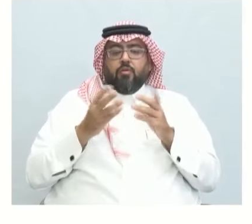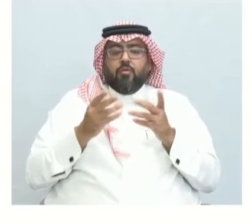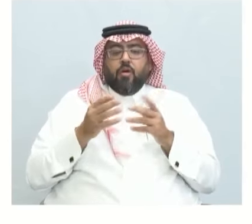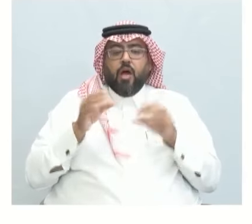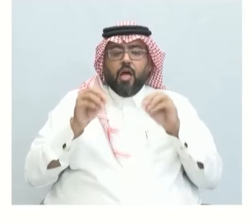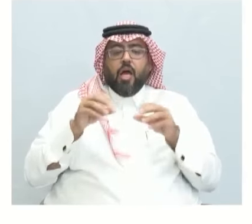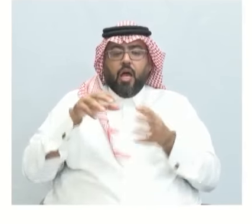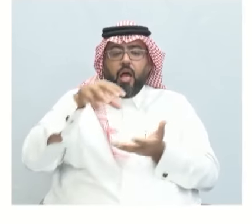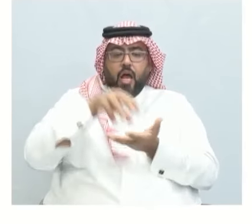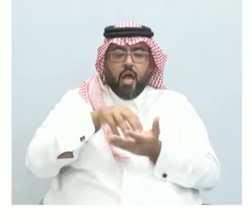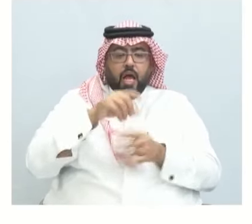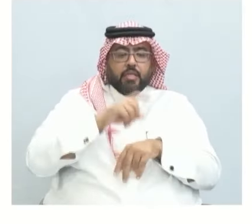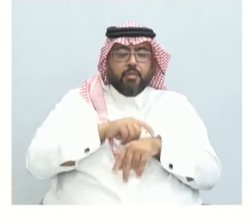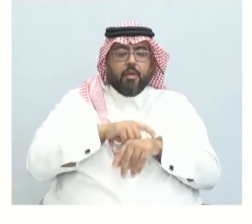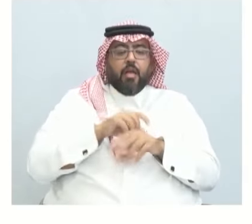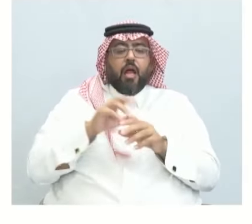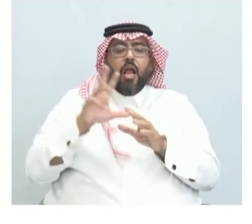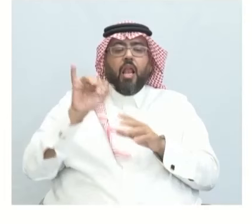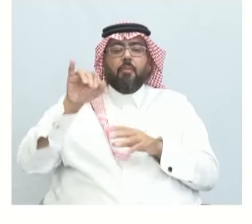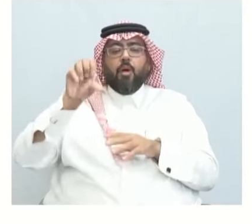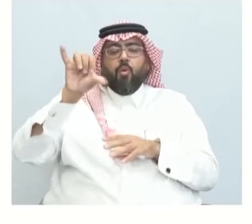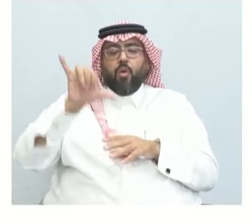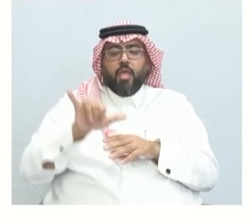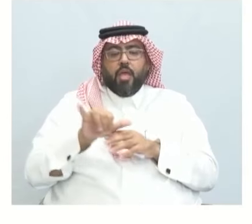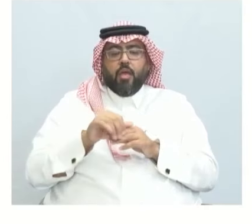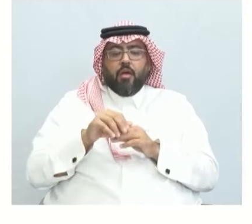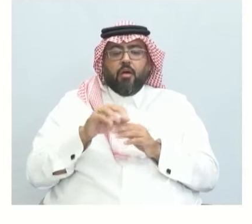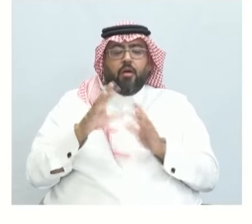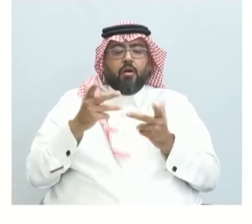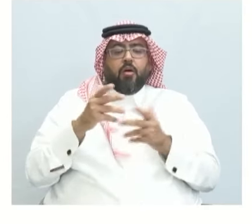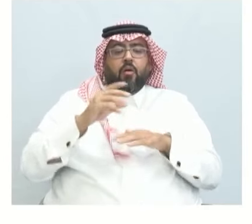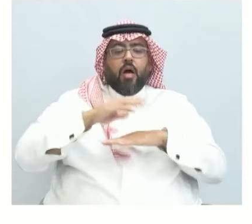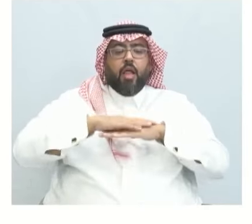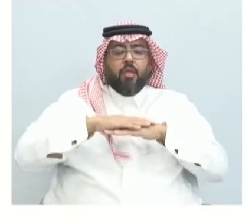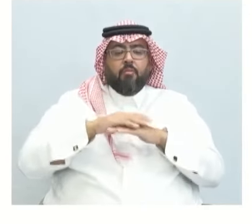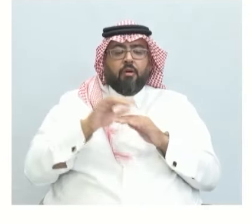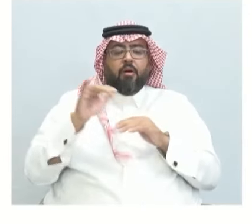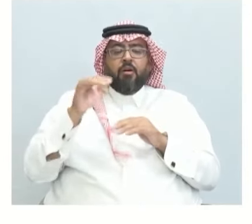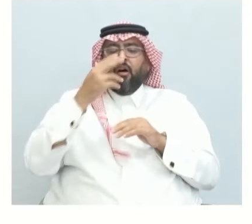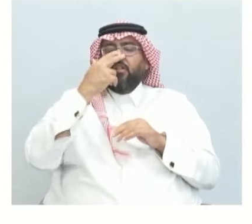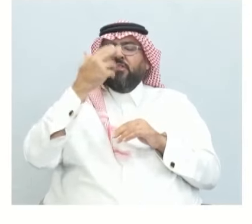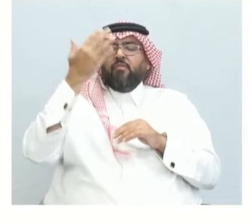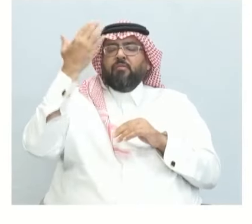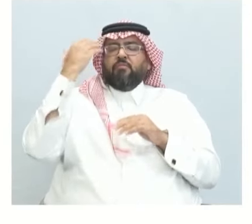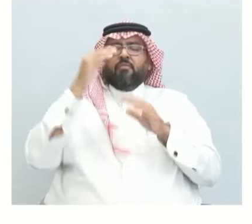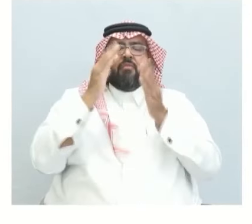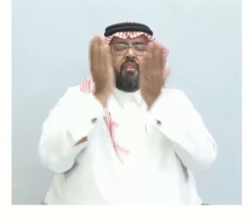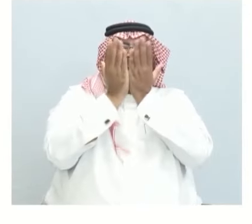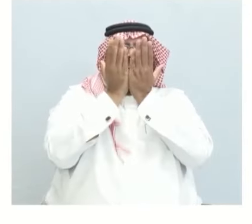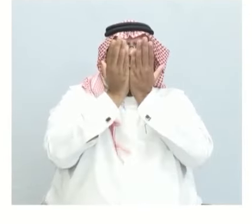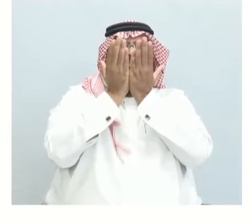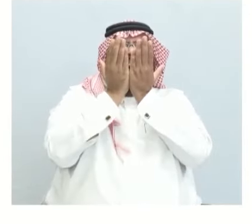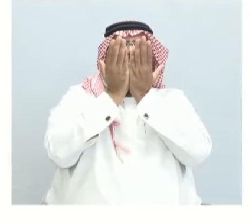واثرها في الادب كذلك يستخلص اثر بيئات العصر الاموي في الشعر ايضا يتعرف متغيرات العصر